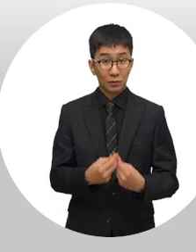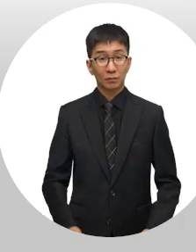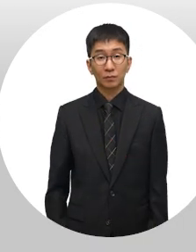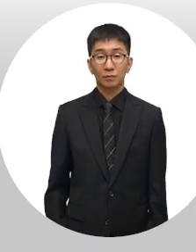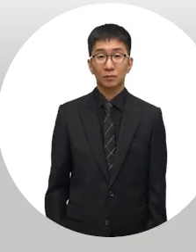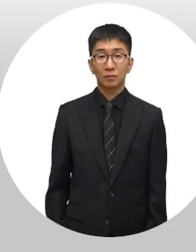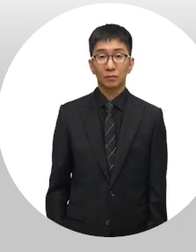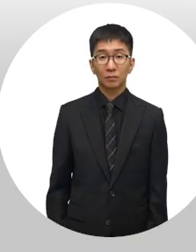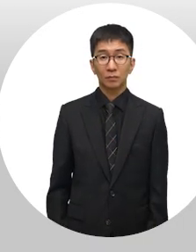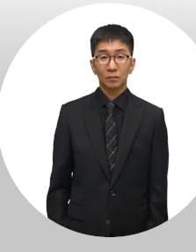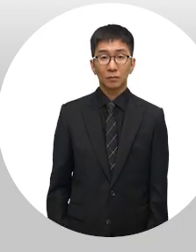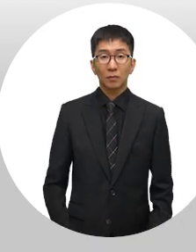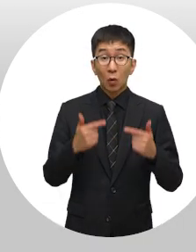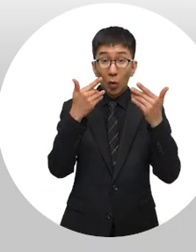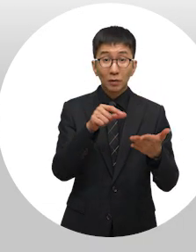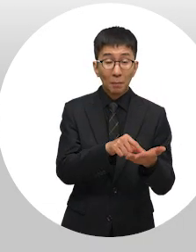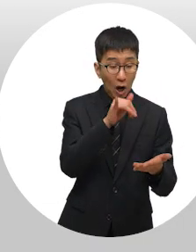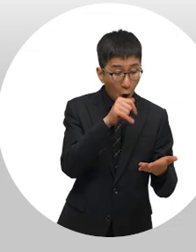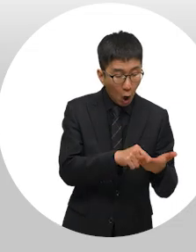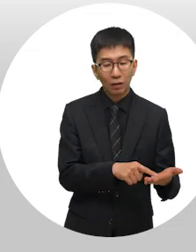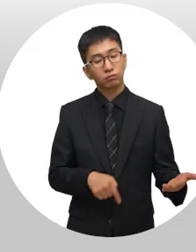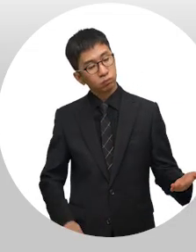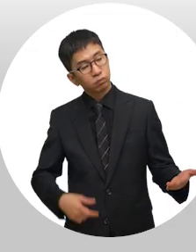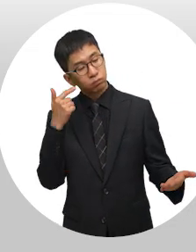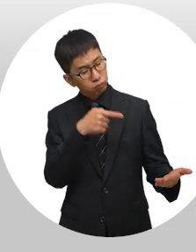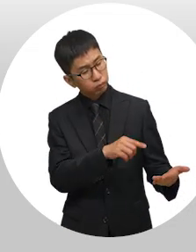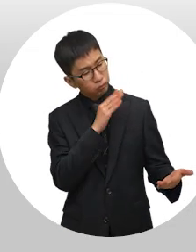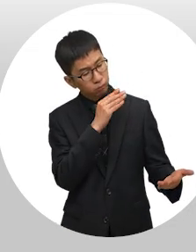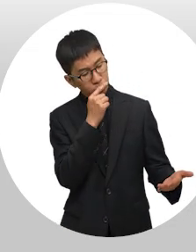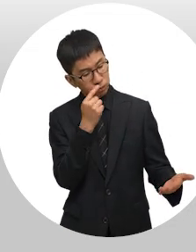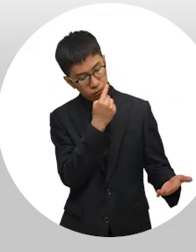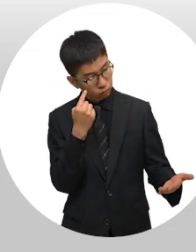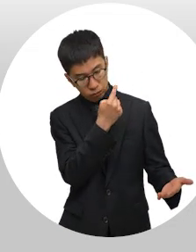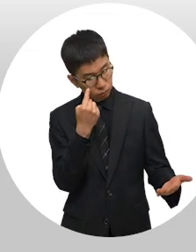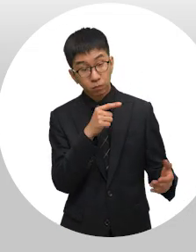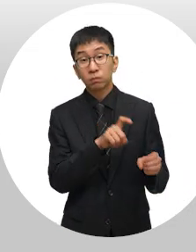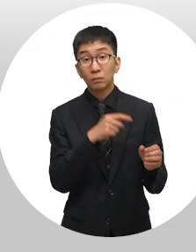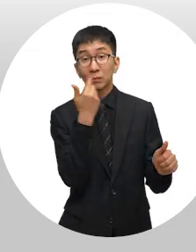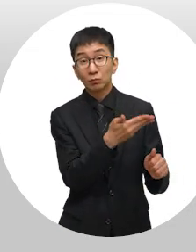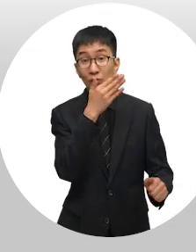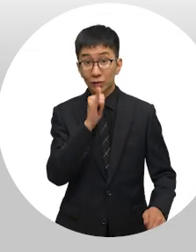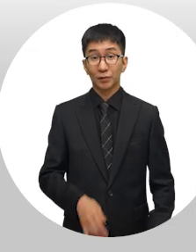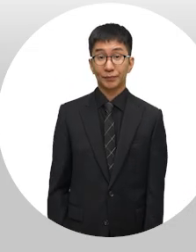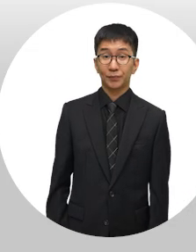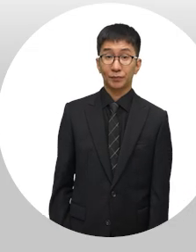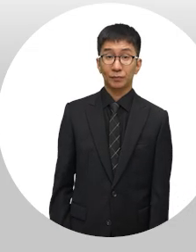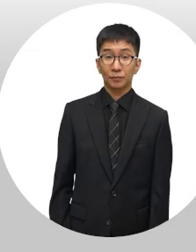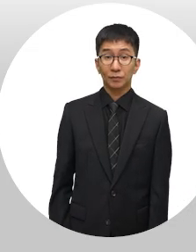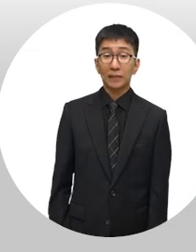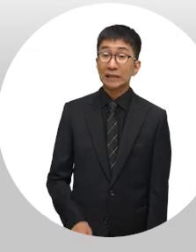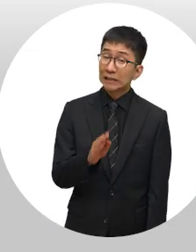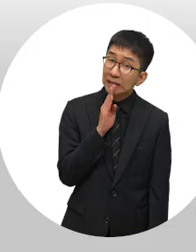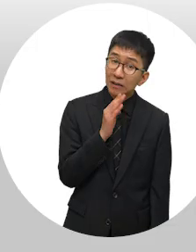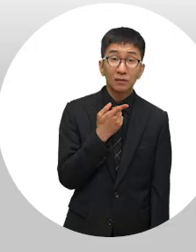대한 답이 기록을 통해 나타나 있어서 이 기록이 사실인지 확인하는 면접 질문이 있는가 하면 학교생활기록부에 있는